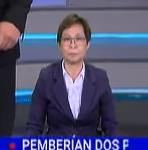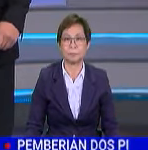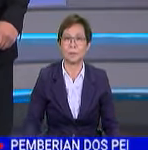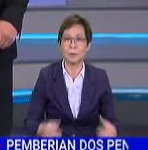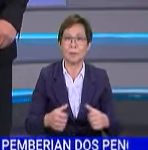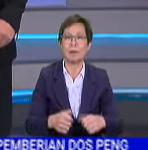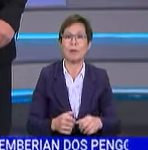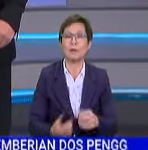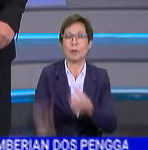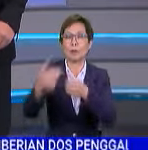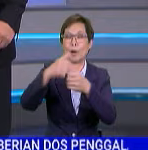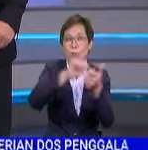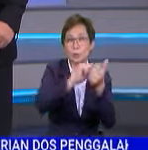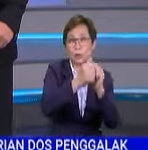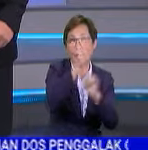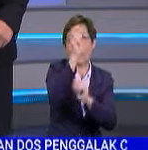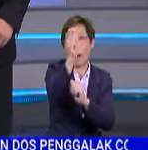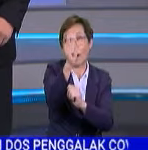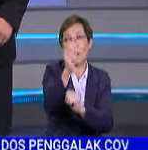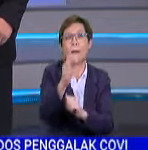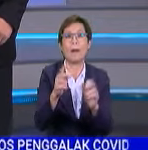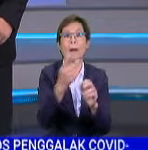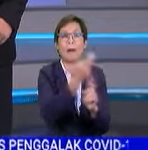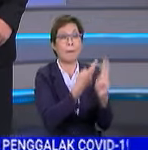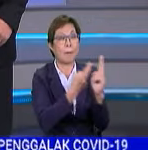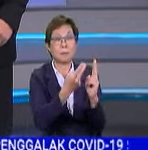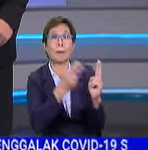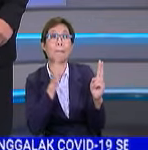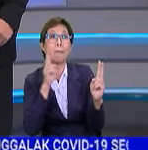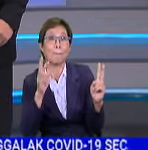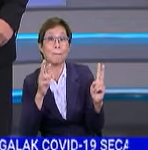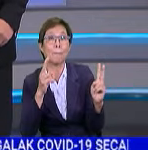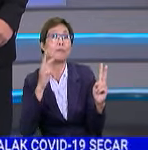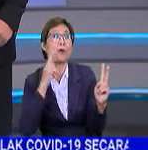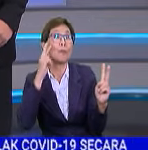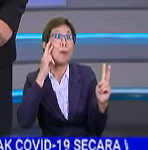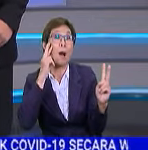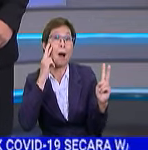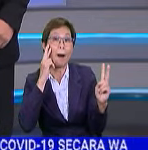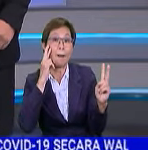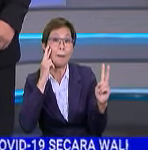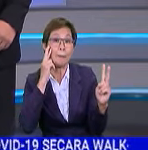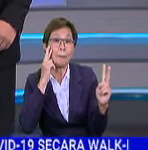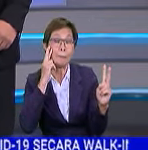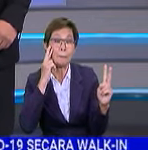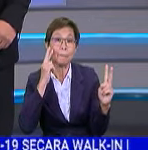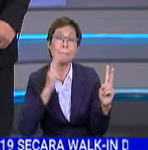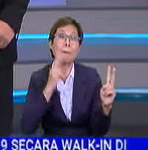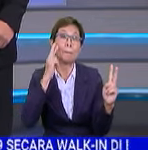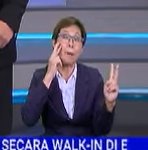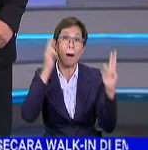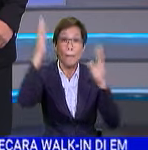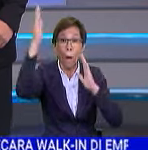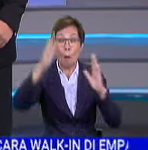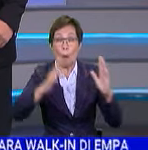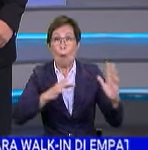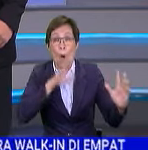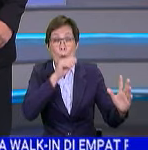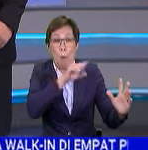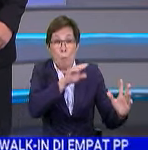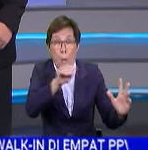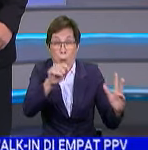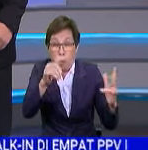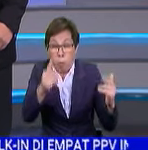Masih melibatkan sukan badminton, pasangan remaja lelaki negara yang mencipta sensasi baru-baru ini, Man Wei Chong Ti Kai